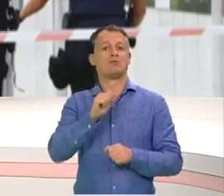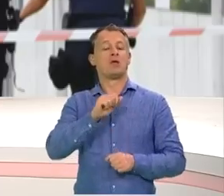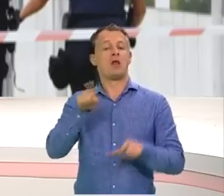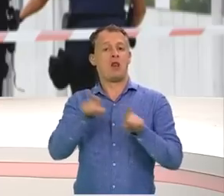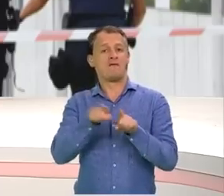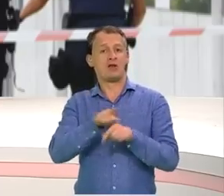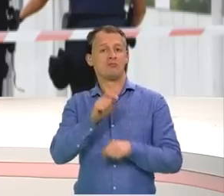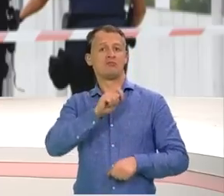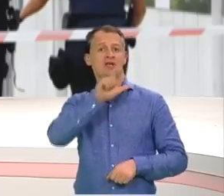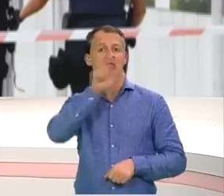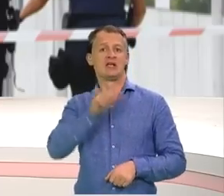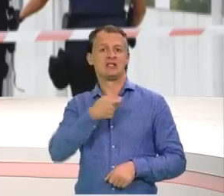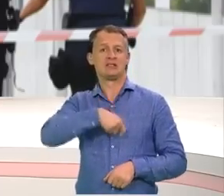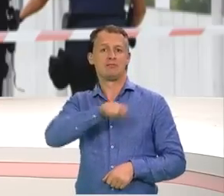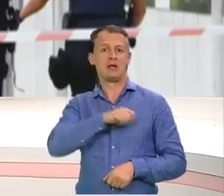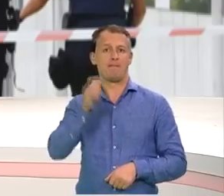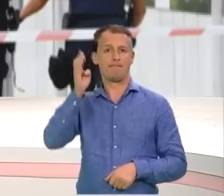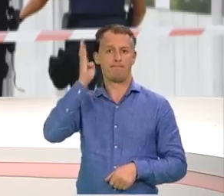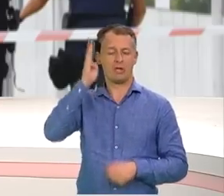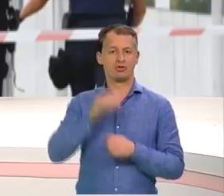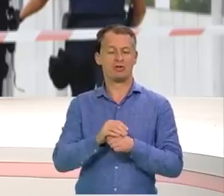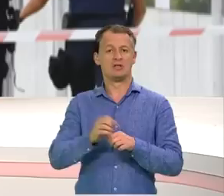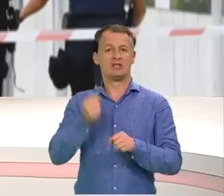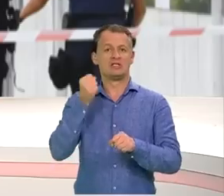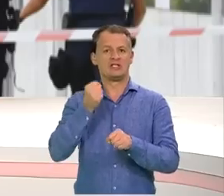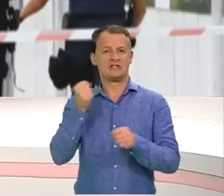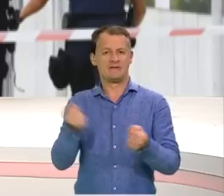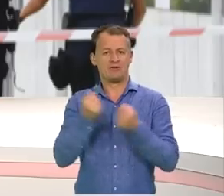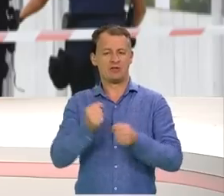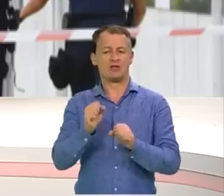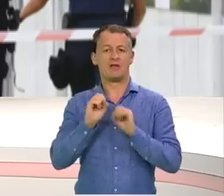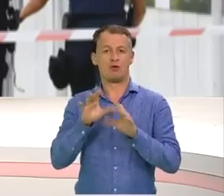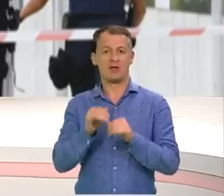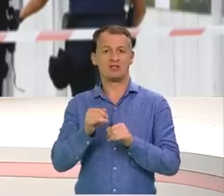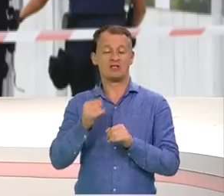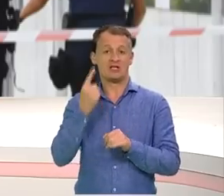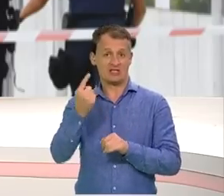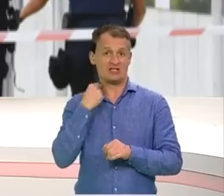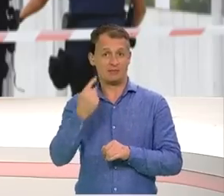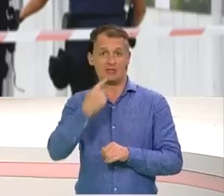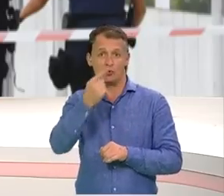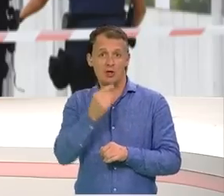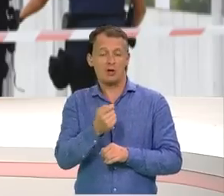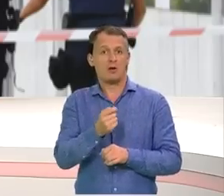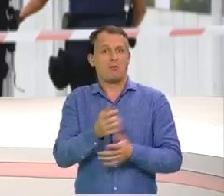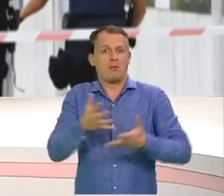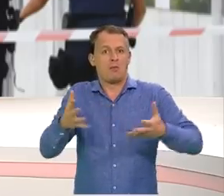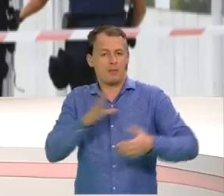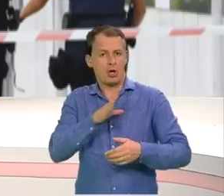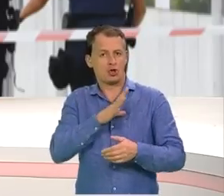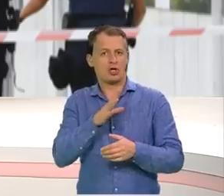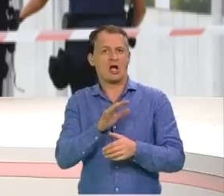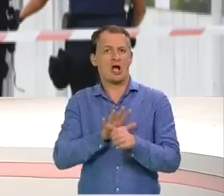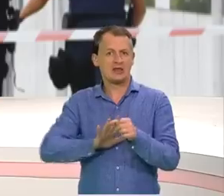Spania și Belgia. Serviciile de informații europene avertizează că săptămâna aceasta este risc major de atentate. Din cauza